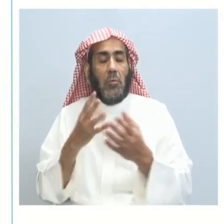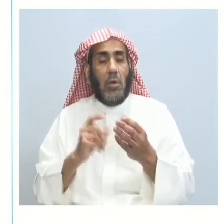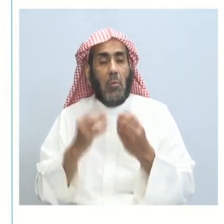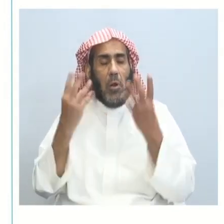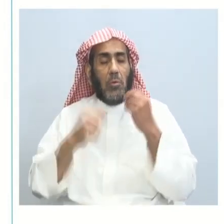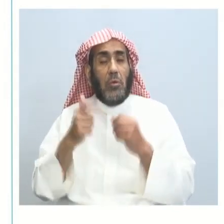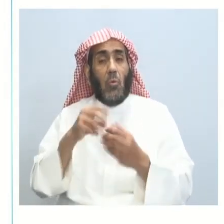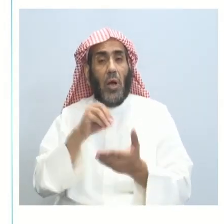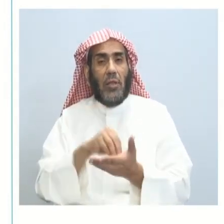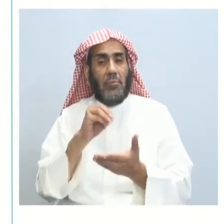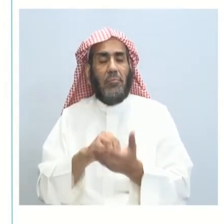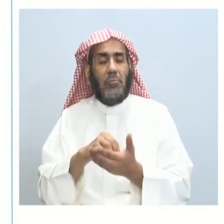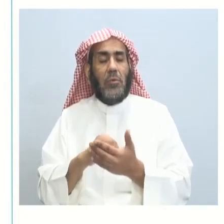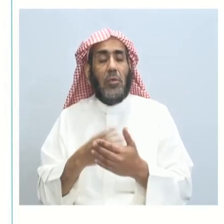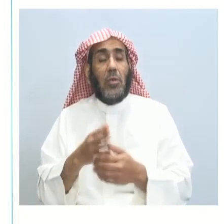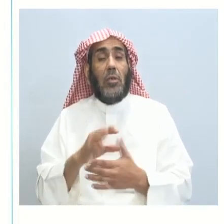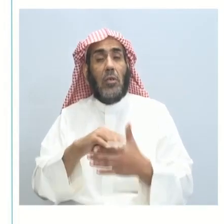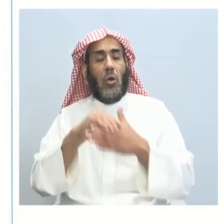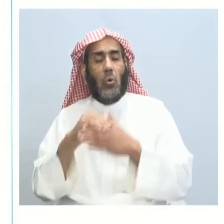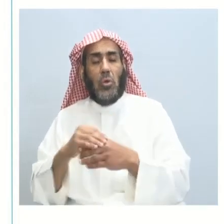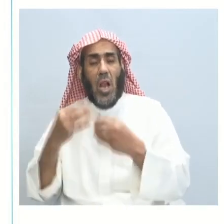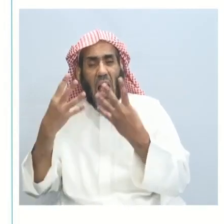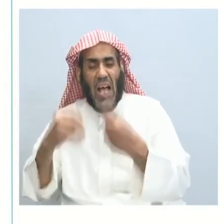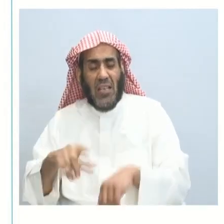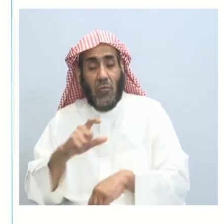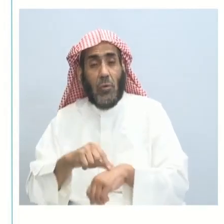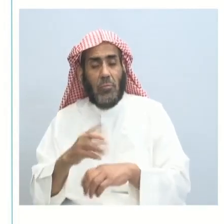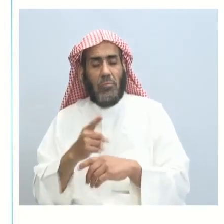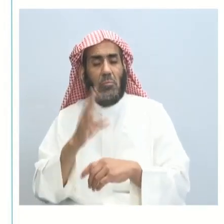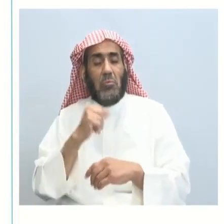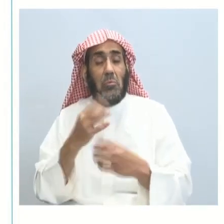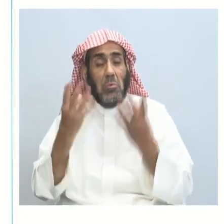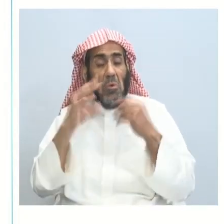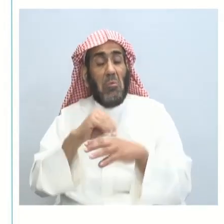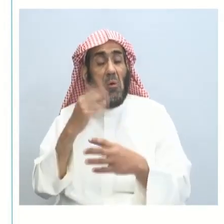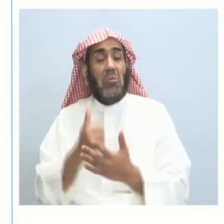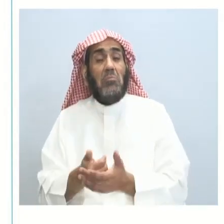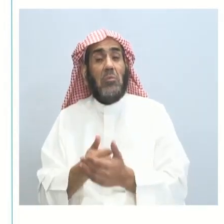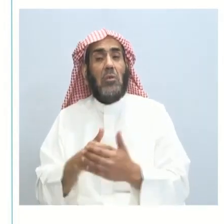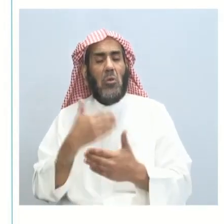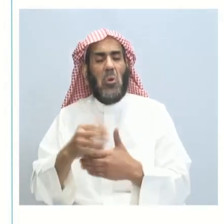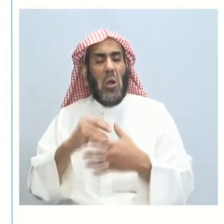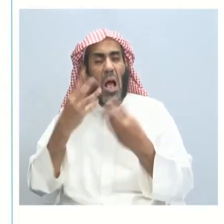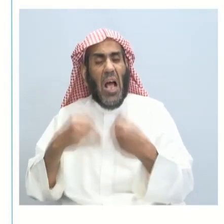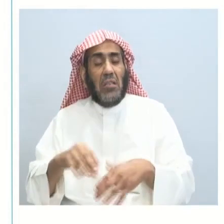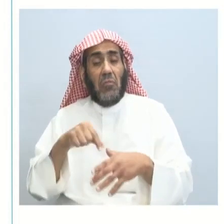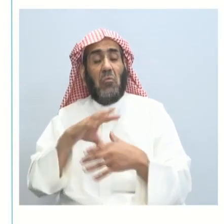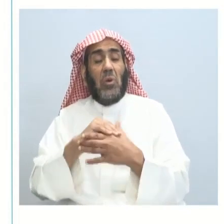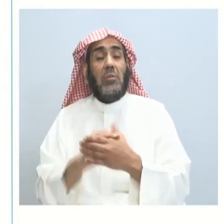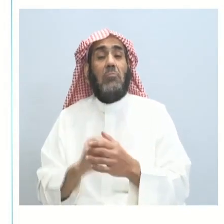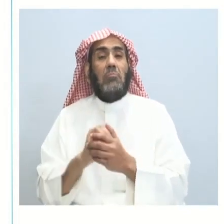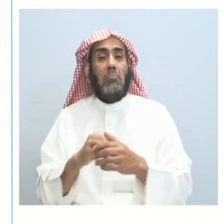الصحيحه وهذا سيقودنا الى هدر في الوقت بمعنى حينما لا اجم المعلومه الصحيحه سيكون هك هدر في